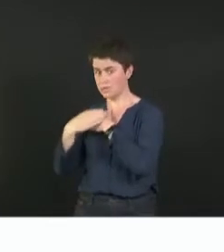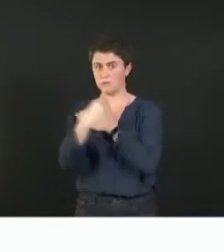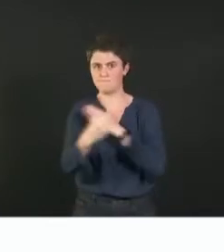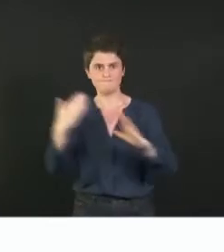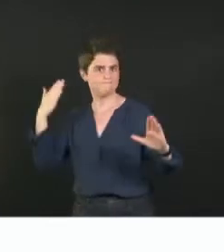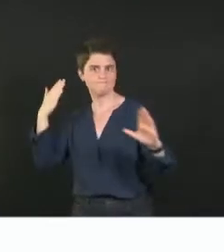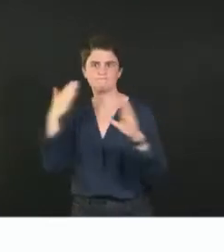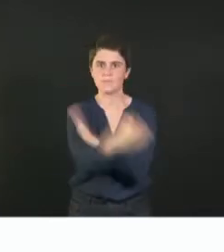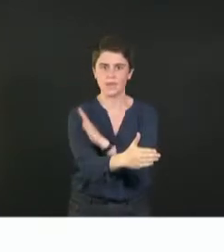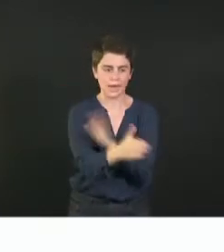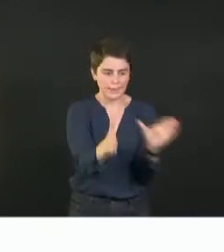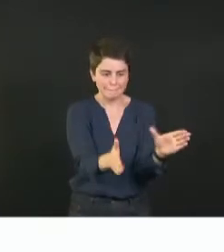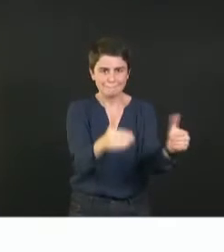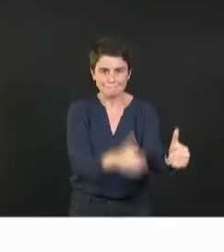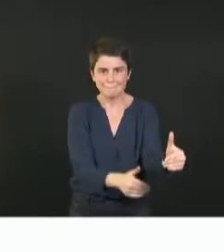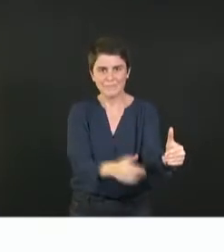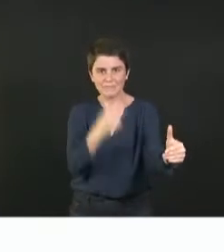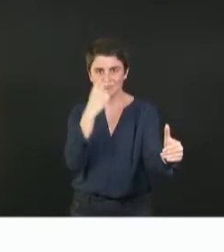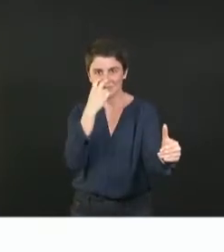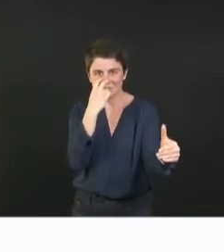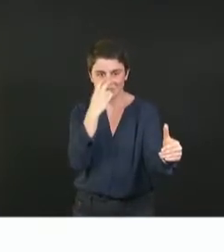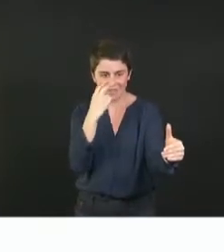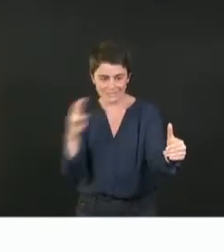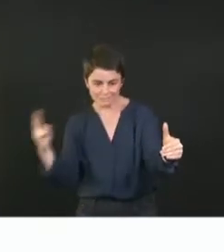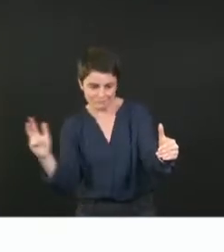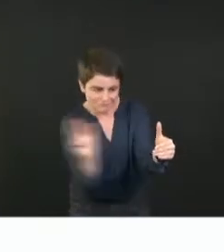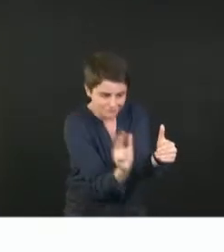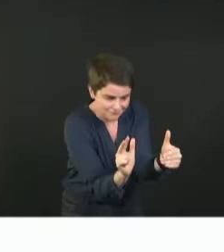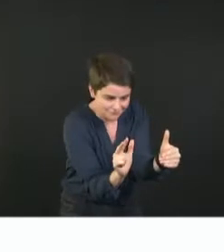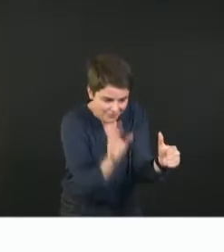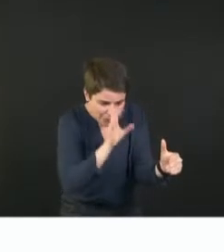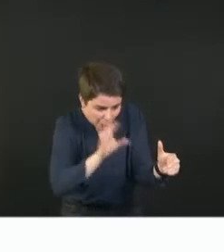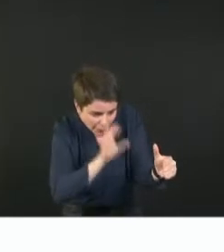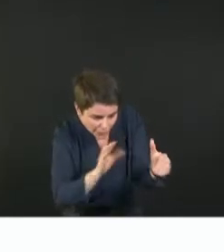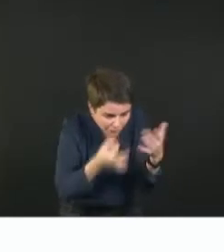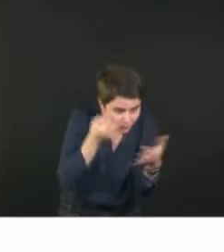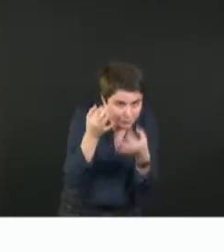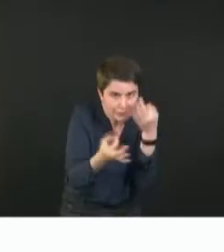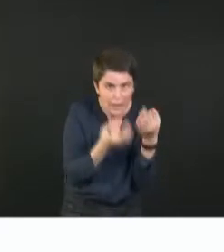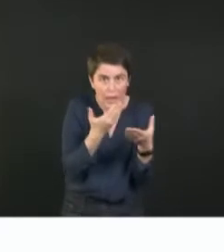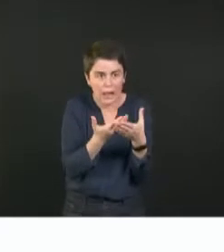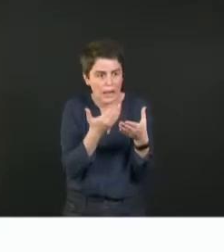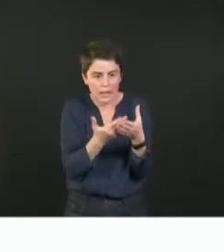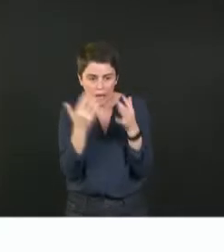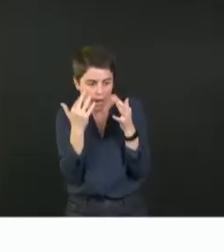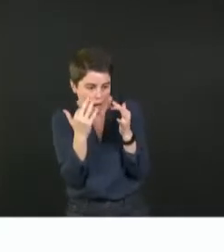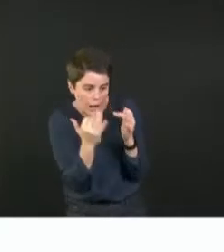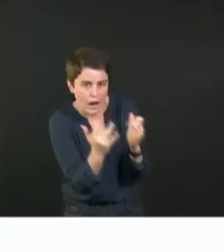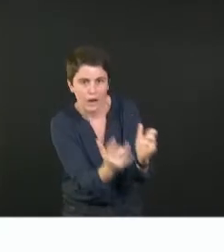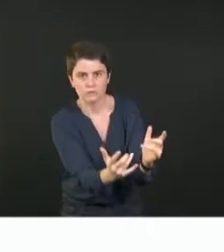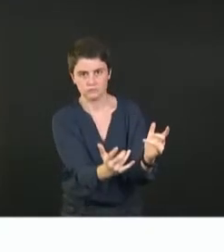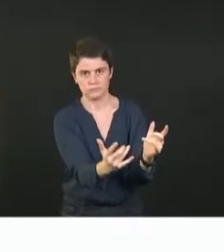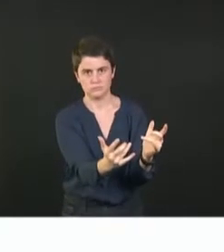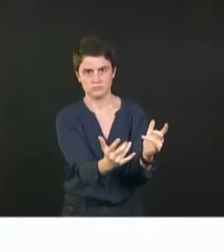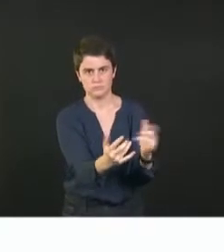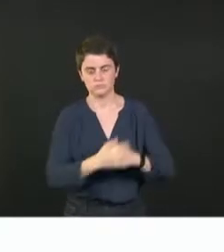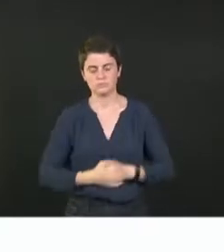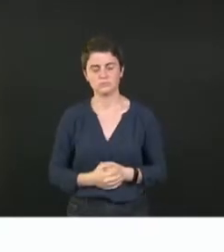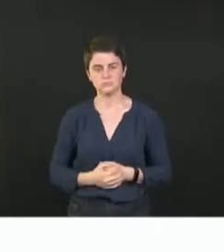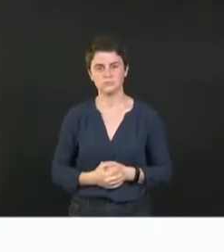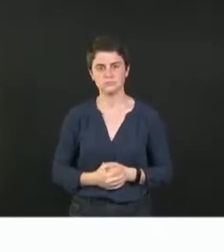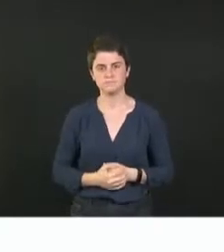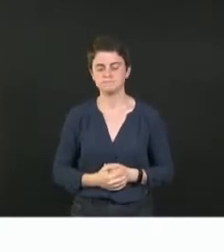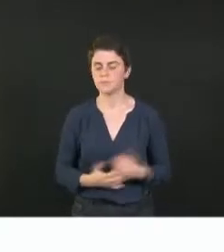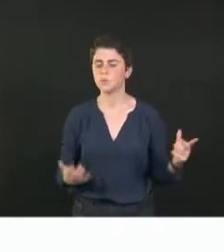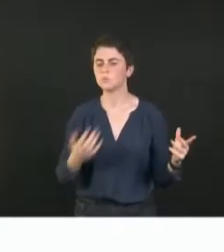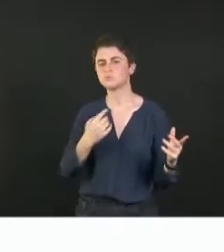de fraises en fait, qui était là. Donc c'est quelque chose qui les attire. Donc ça, il y a un émerveillement. Et quand on